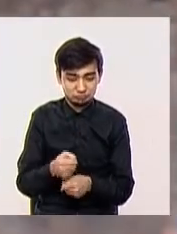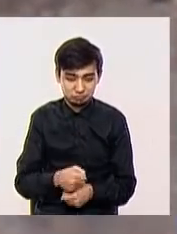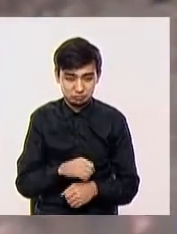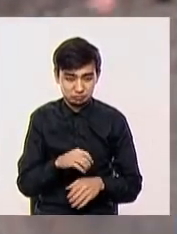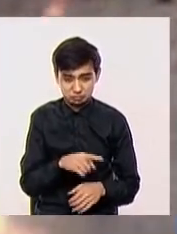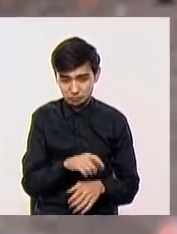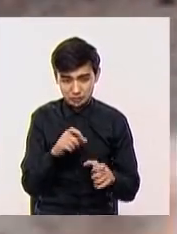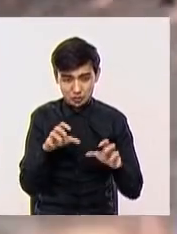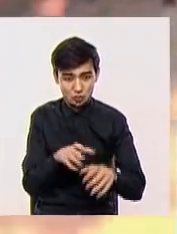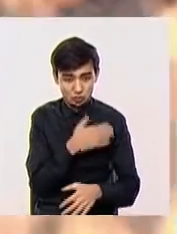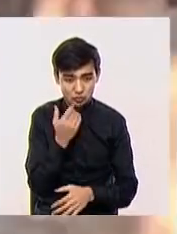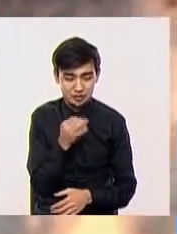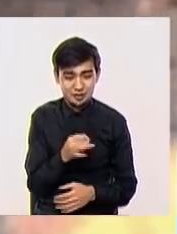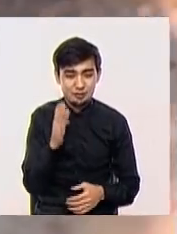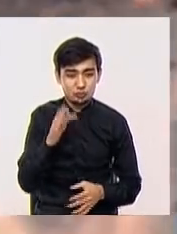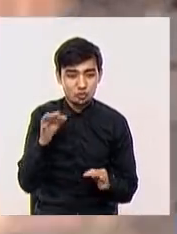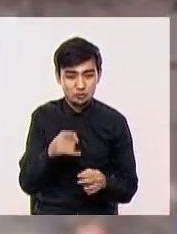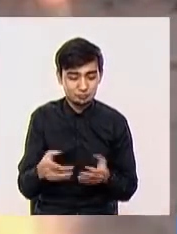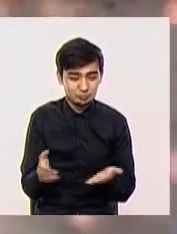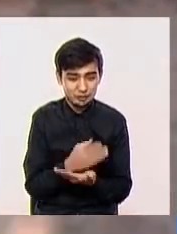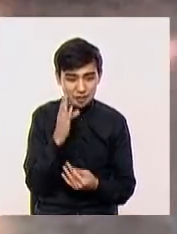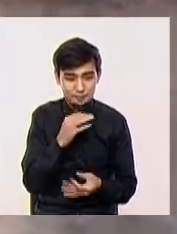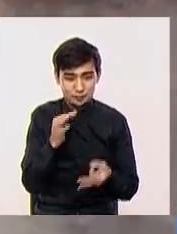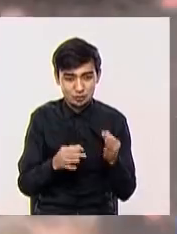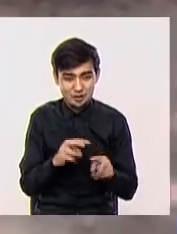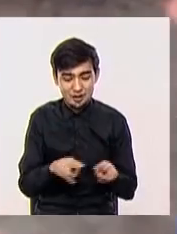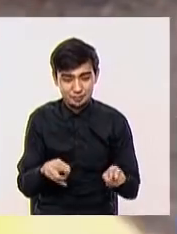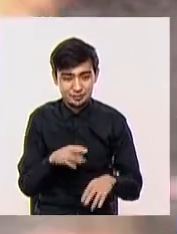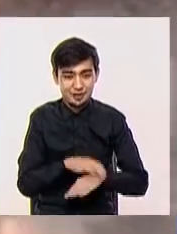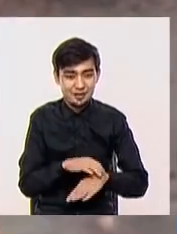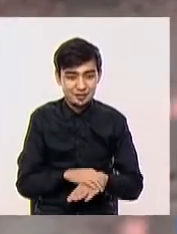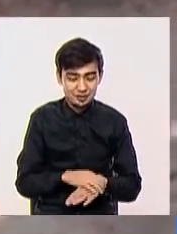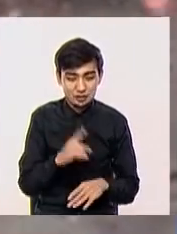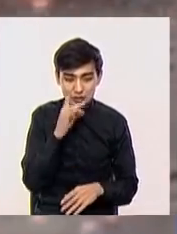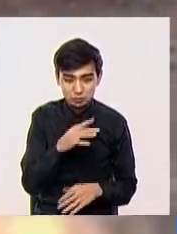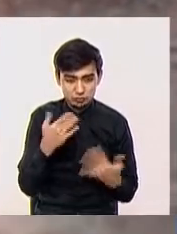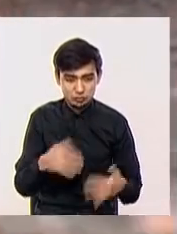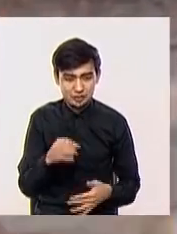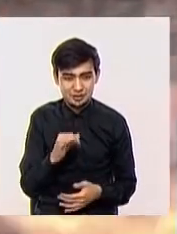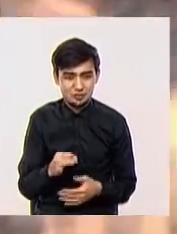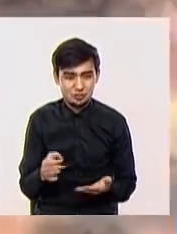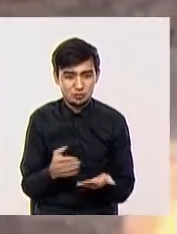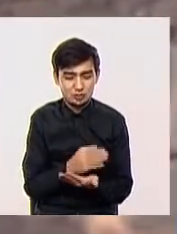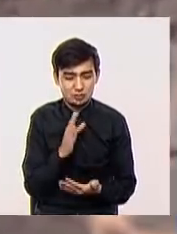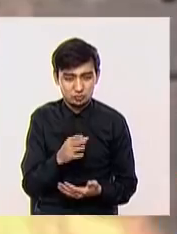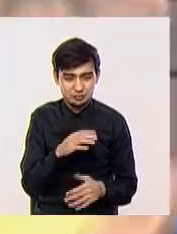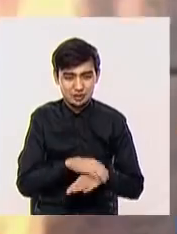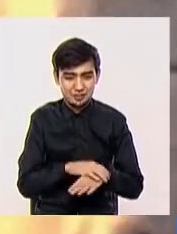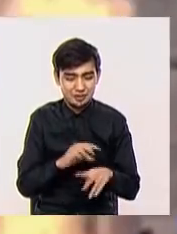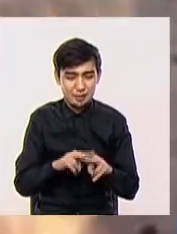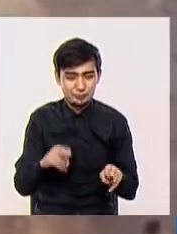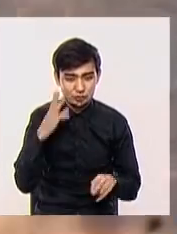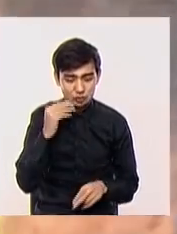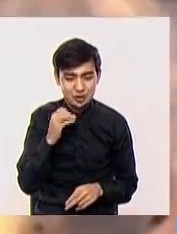в дальнейшем они могут быть уничтоженными и признаны судом недопустимыми доказательствами и исключены из числа доказательств.